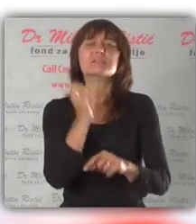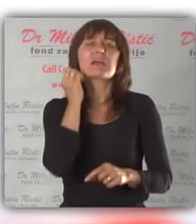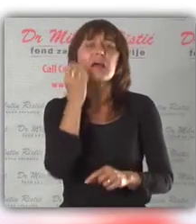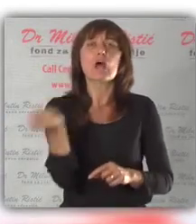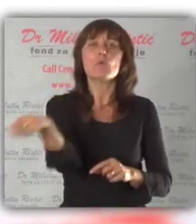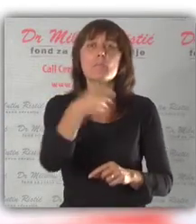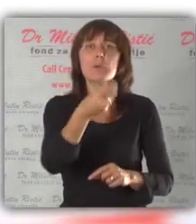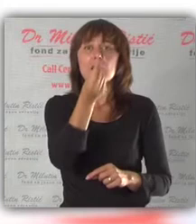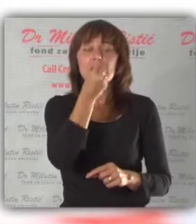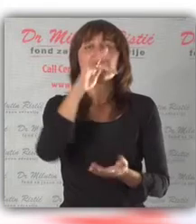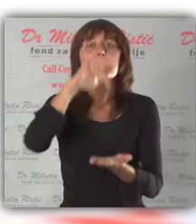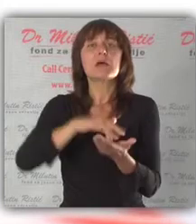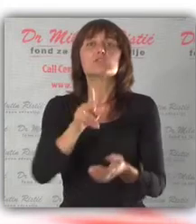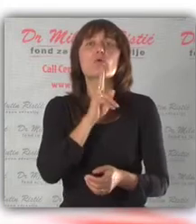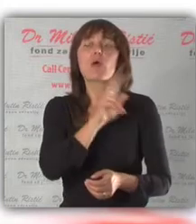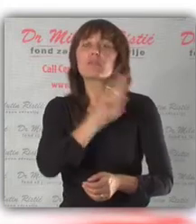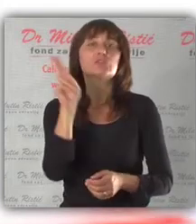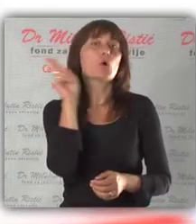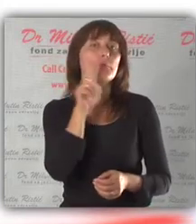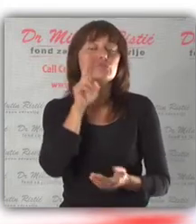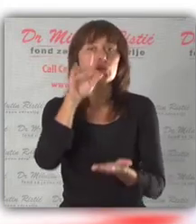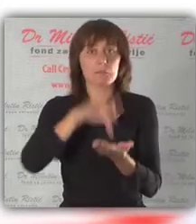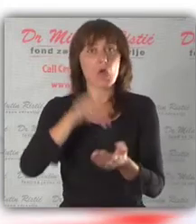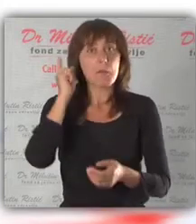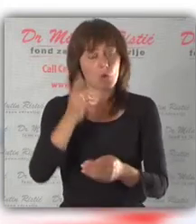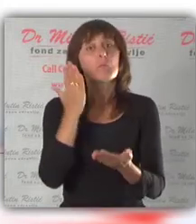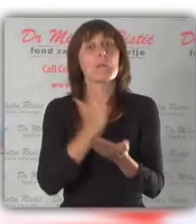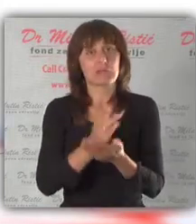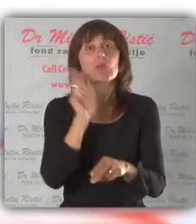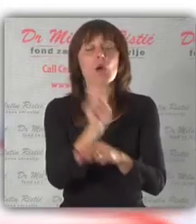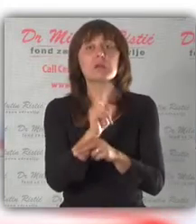kada hranu kupujemo na mestima koji nisu uobičajena mesta i da moramo